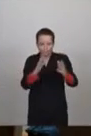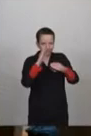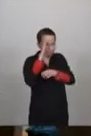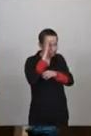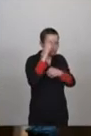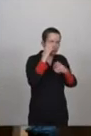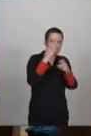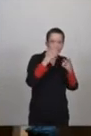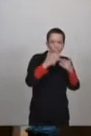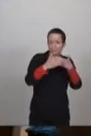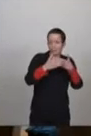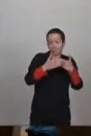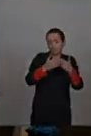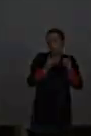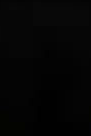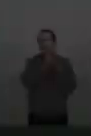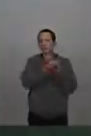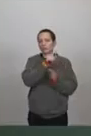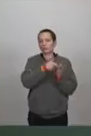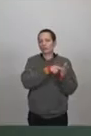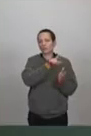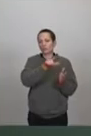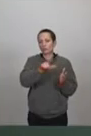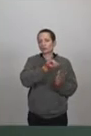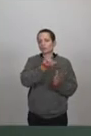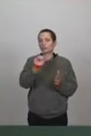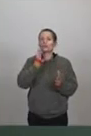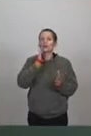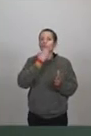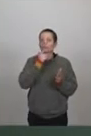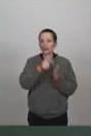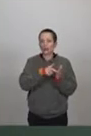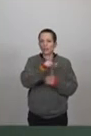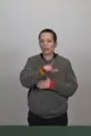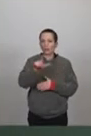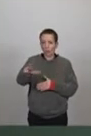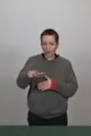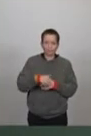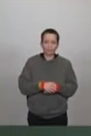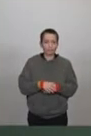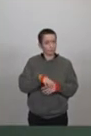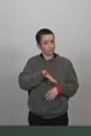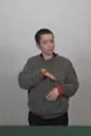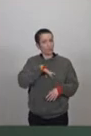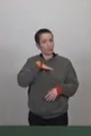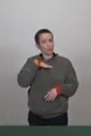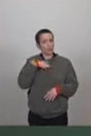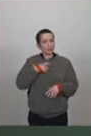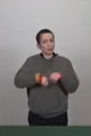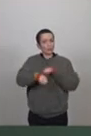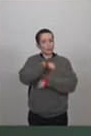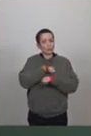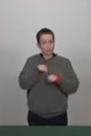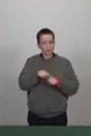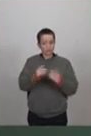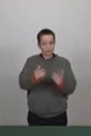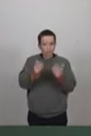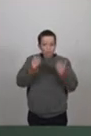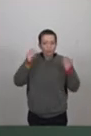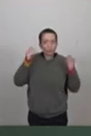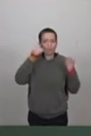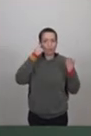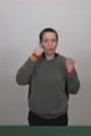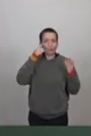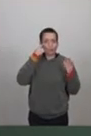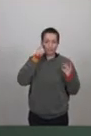logement, au plus près de la réalité de la situation. Nous sommes particulièrement fiers de pouvoir organiser cette exposition autour d'une